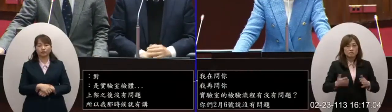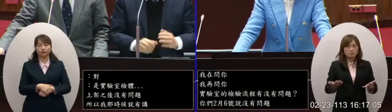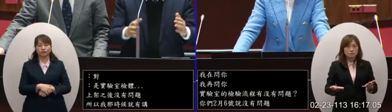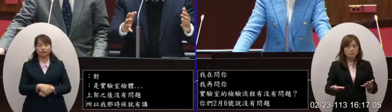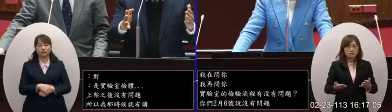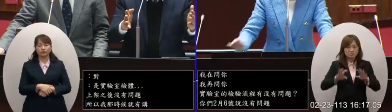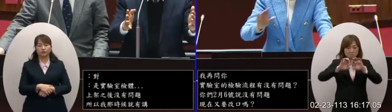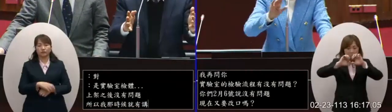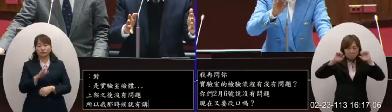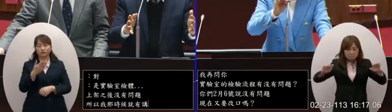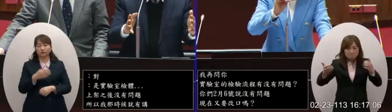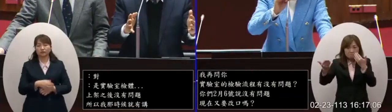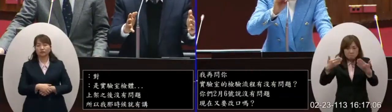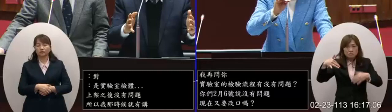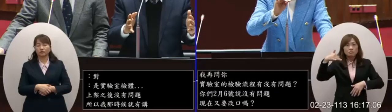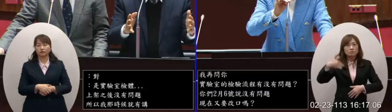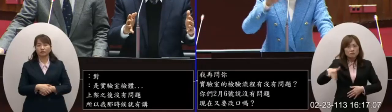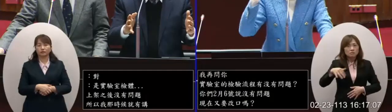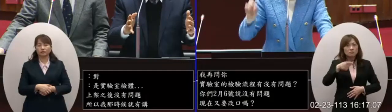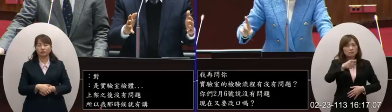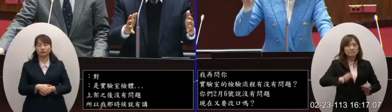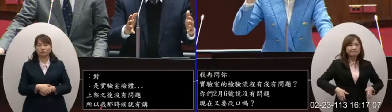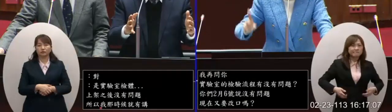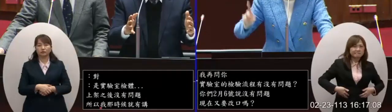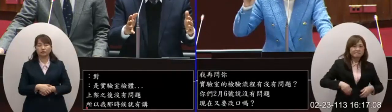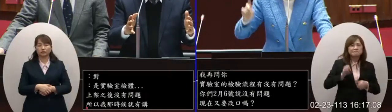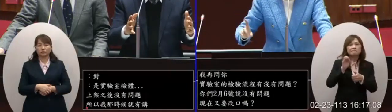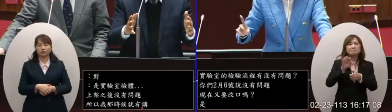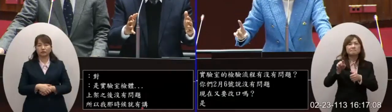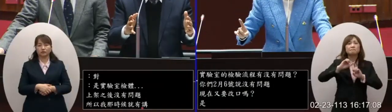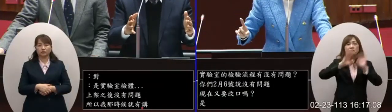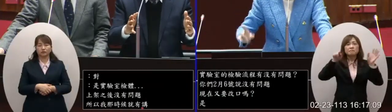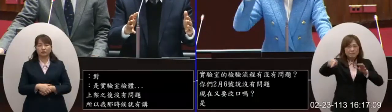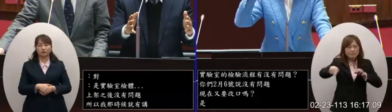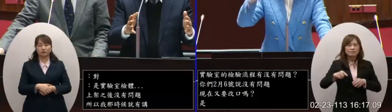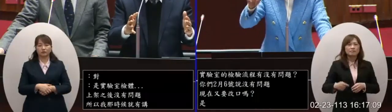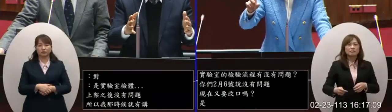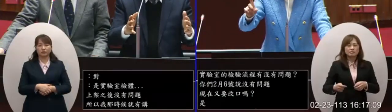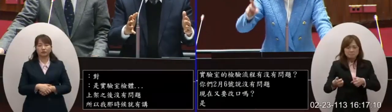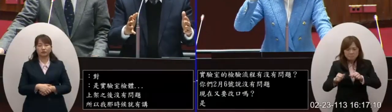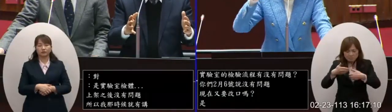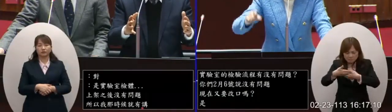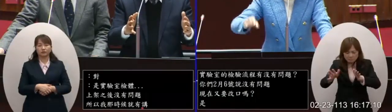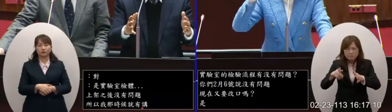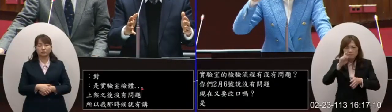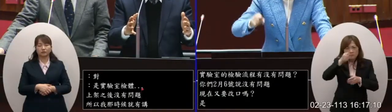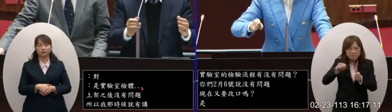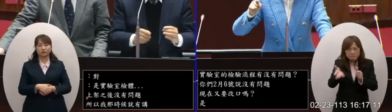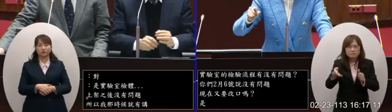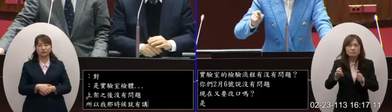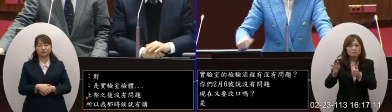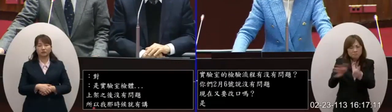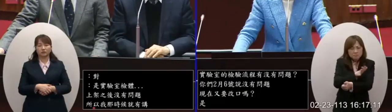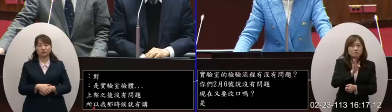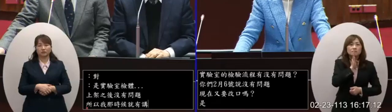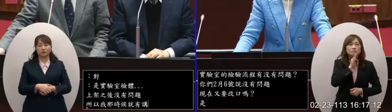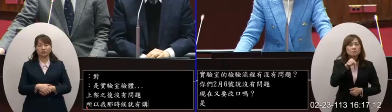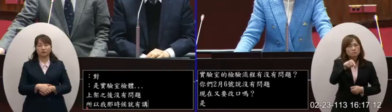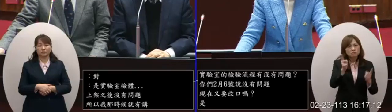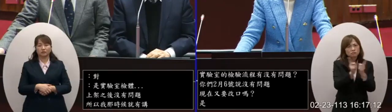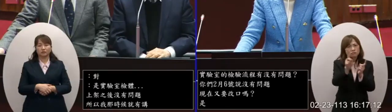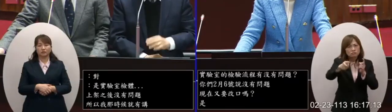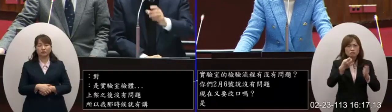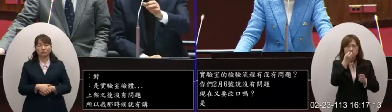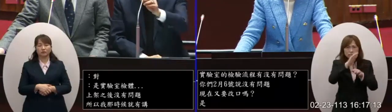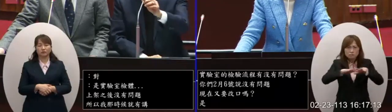明的情况， 但是 院长你给予定调，一定就是实验室污染。我只问你，这样子对第一线的实验人员公